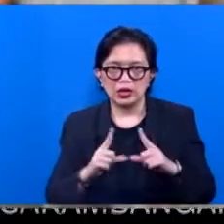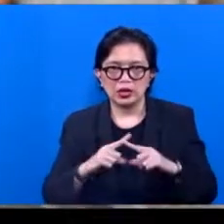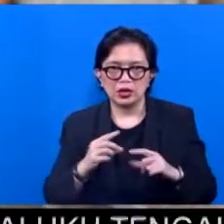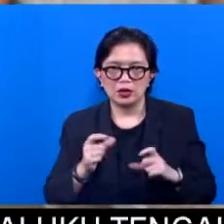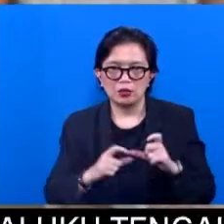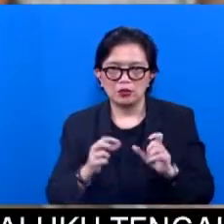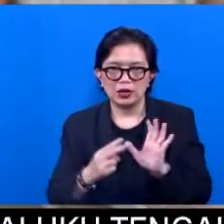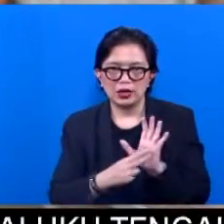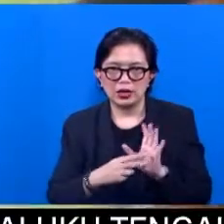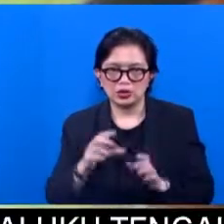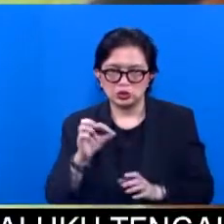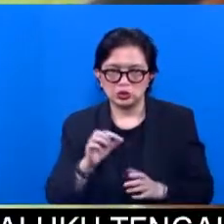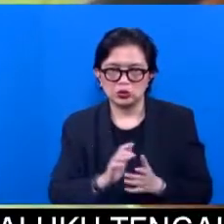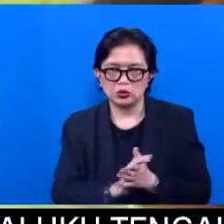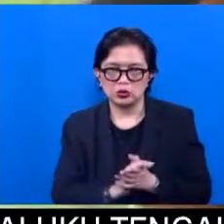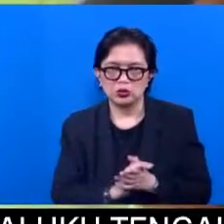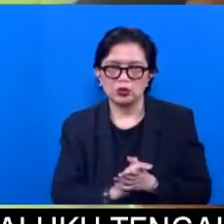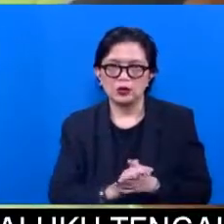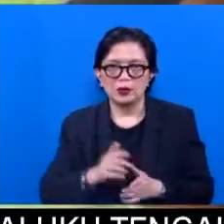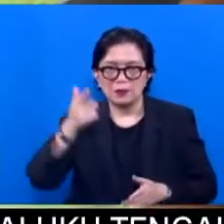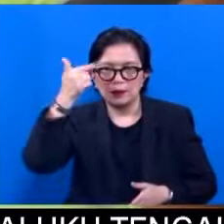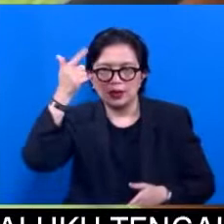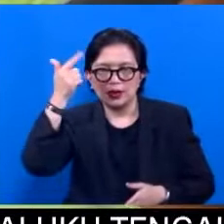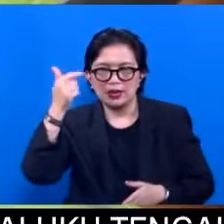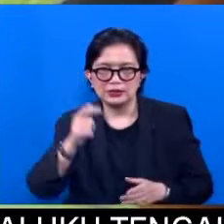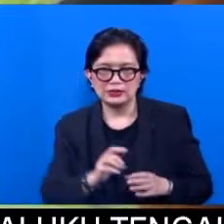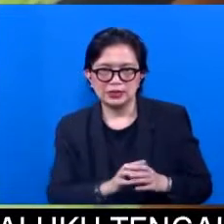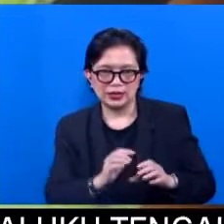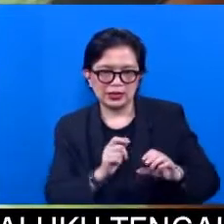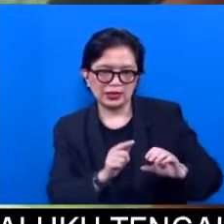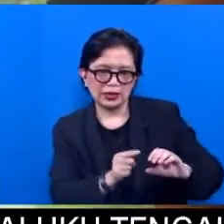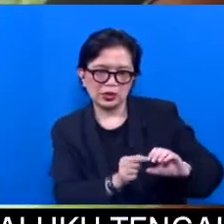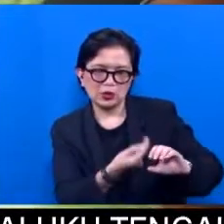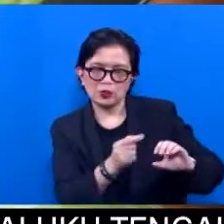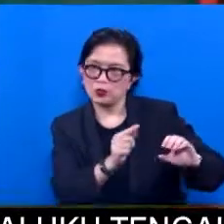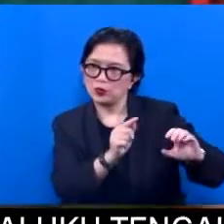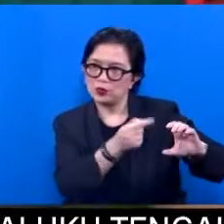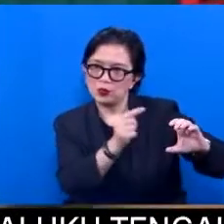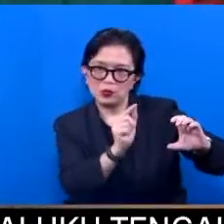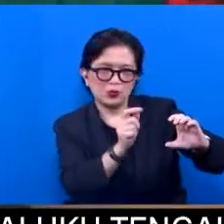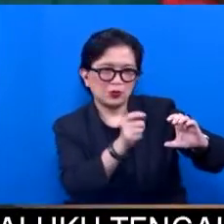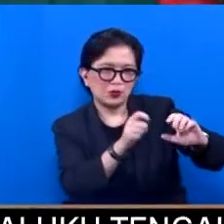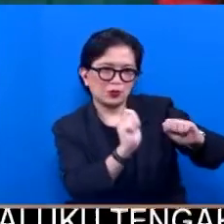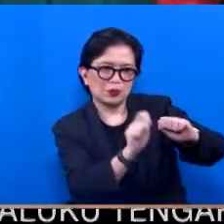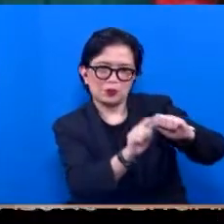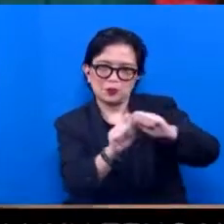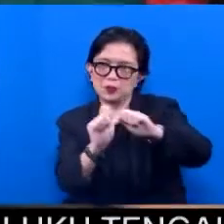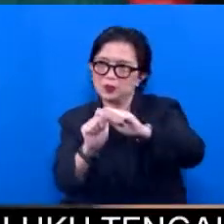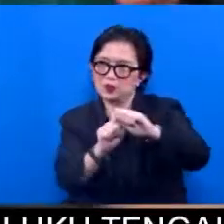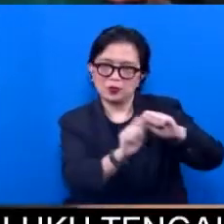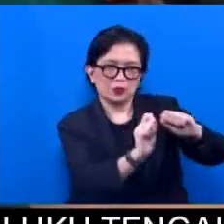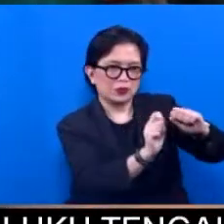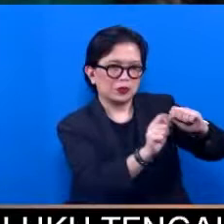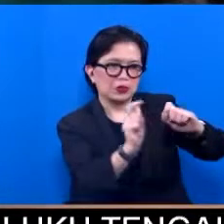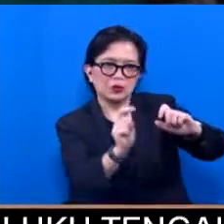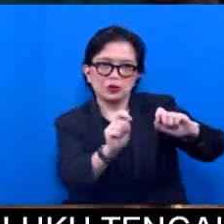perajin ukir di Semarang dan Jepara. Sejak saat itu, Warsono hidup menjadi tukang ukir di Semarang hingga bertemu